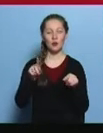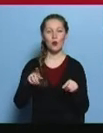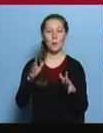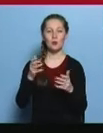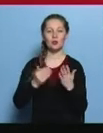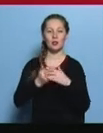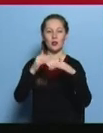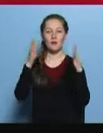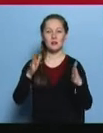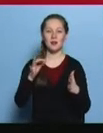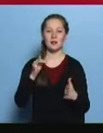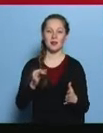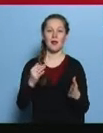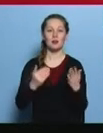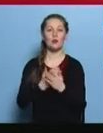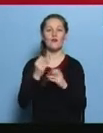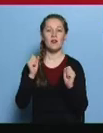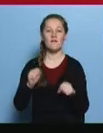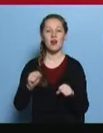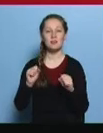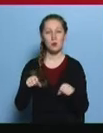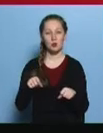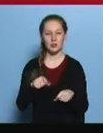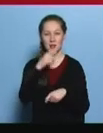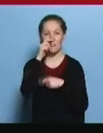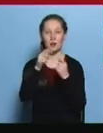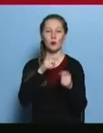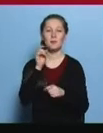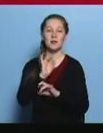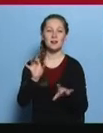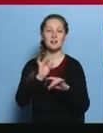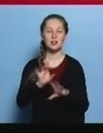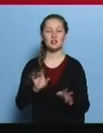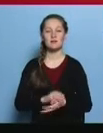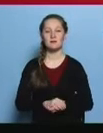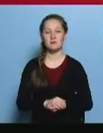а вместе с ним и новые возможности. Подробности у наших корреспондентов.